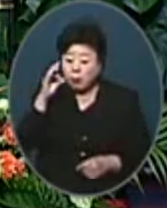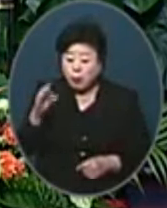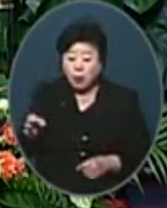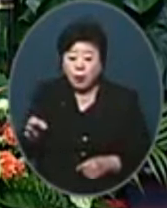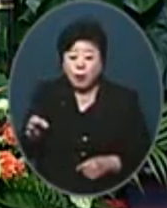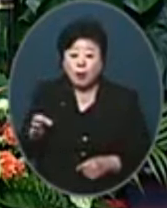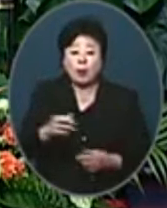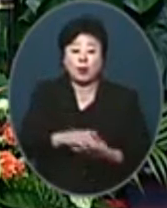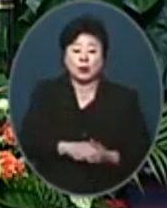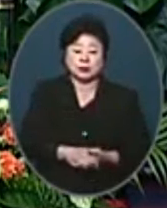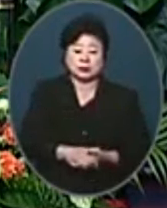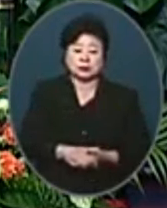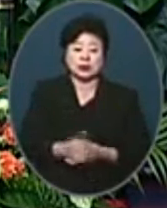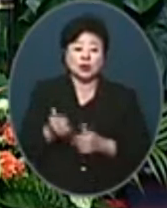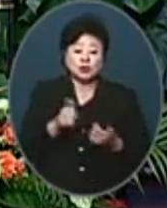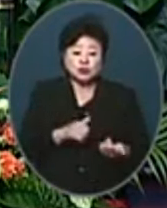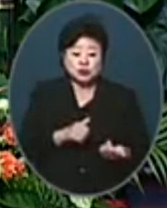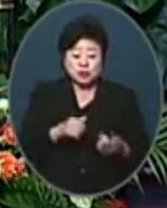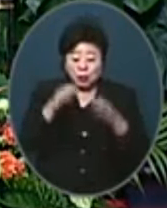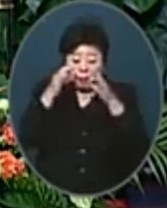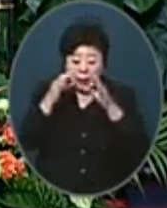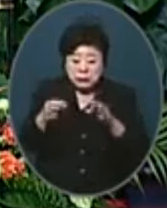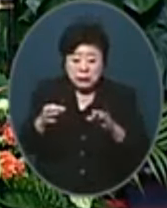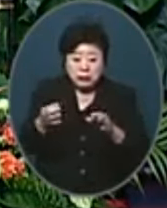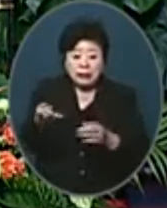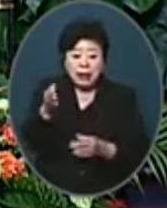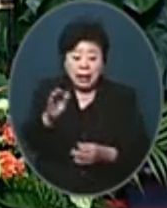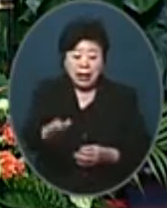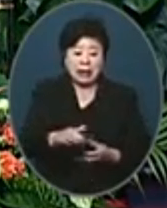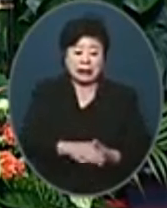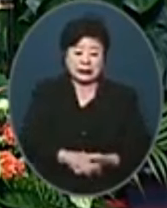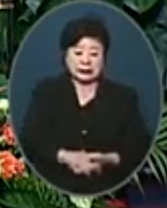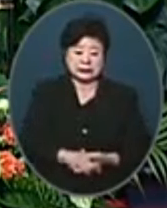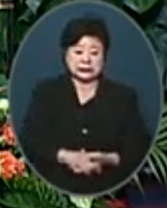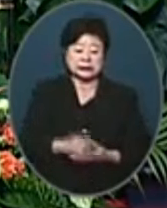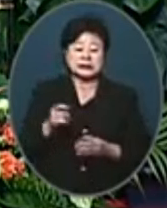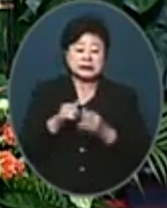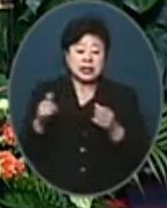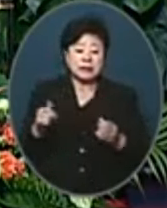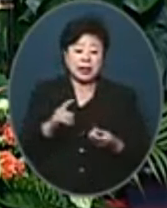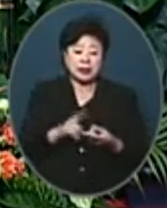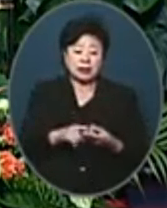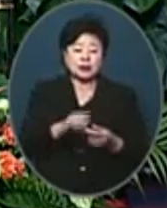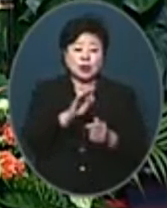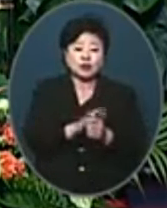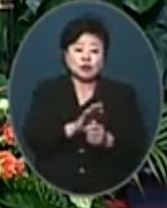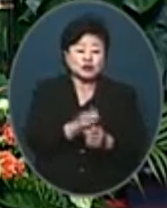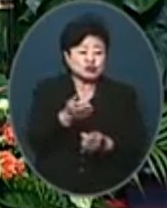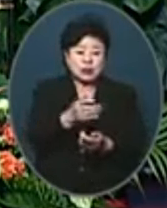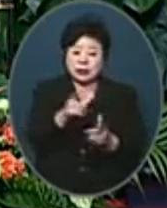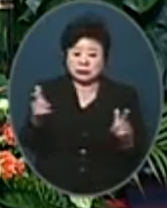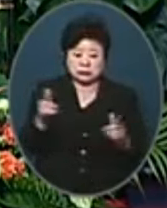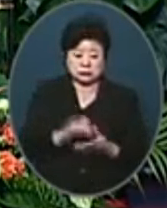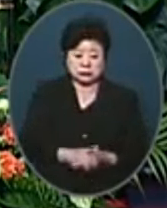지나가서 죽어가는 그를 보았지만은 그 사람에게 도움을 베풀지